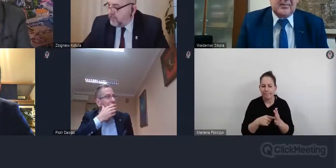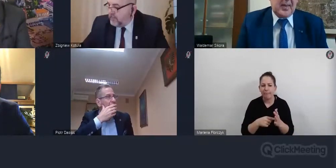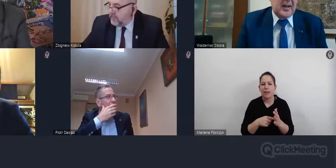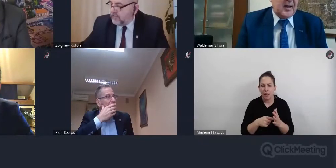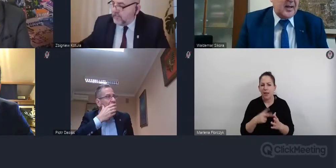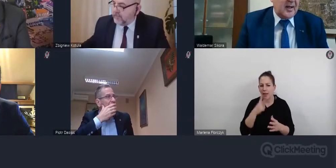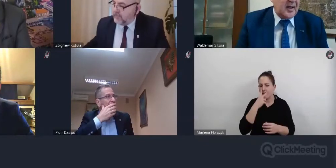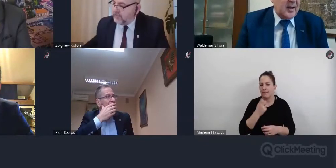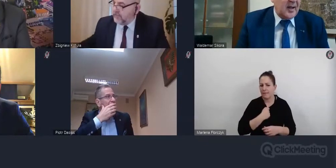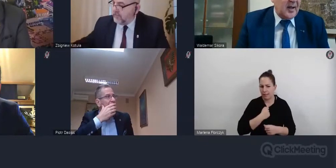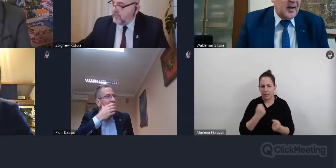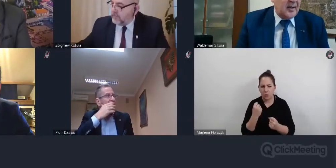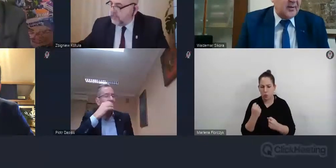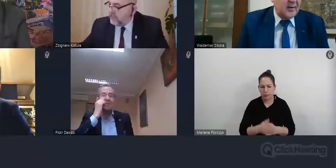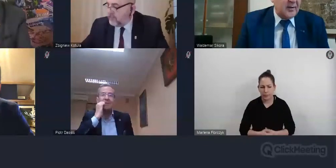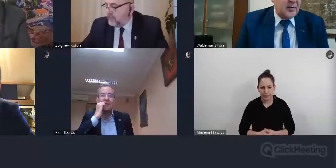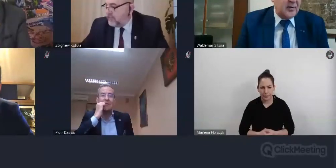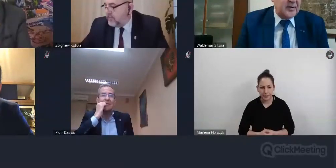zauważalne.